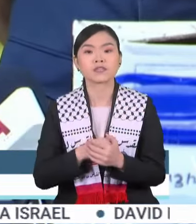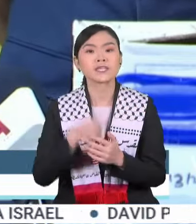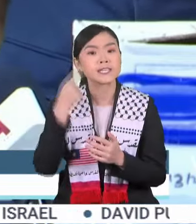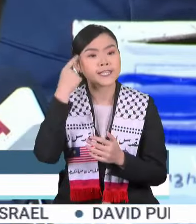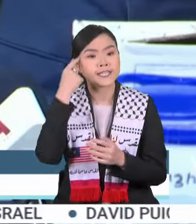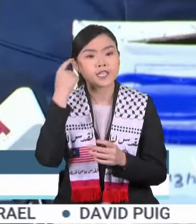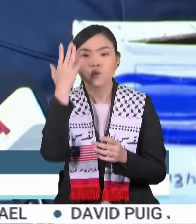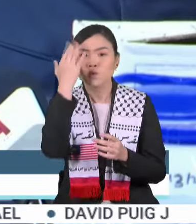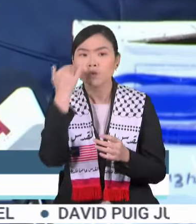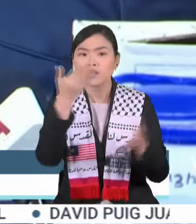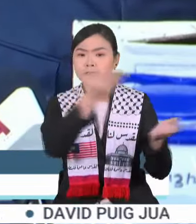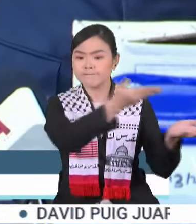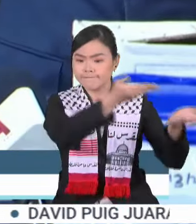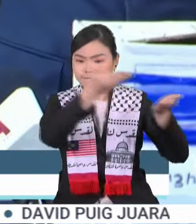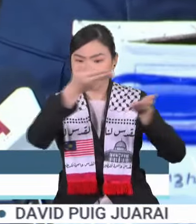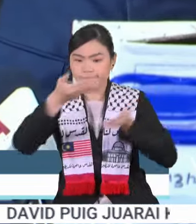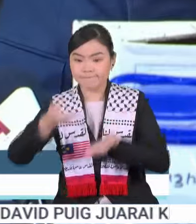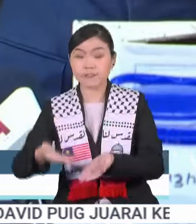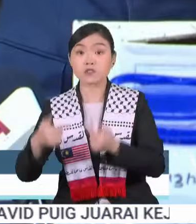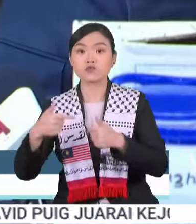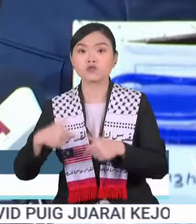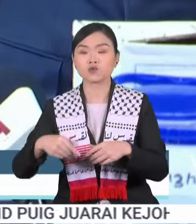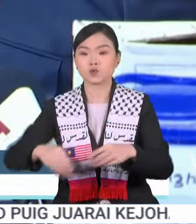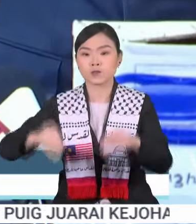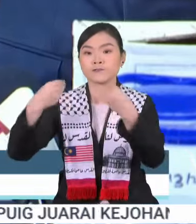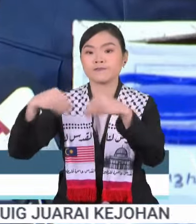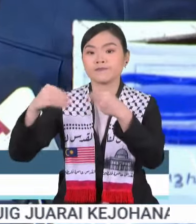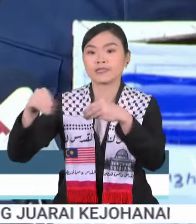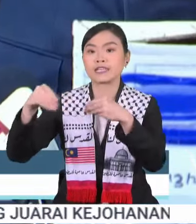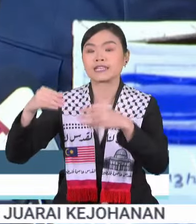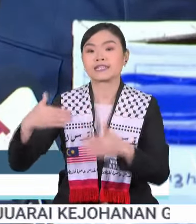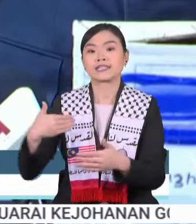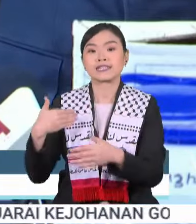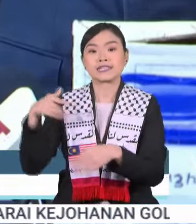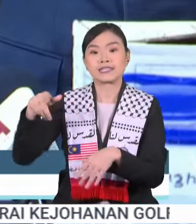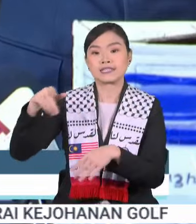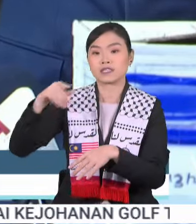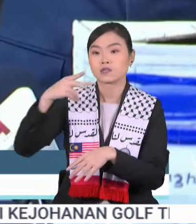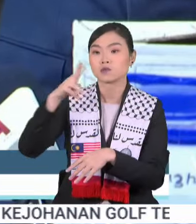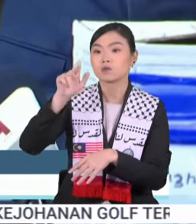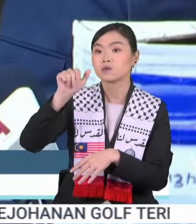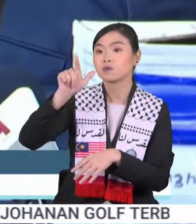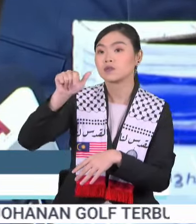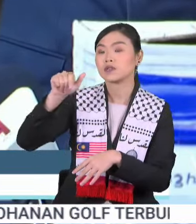diedarkan di kawasan pesisir pantai Kuala Perlis danlang